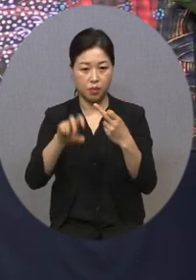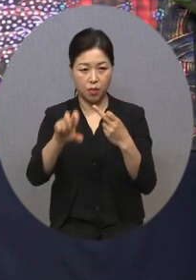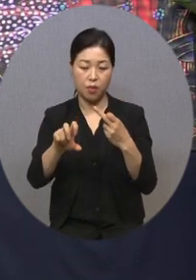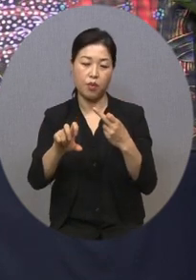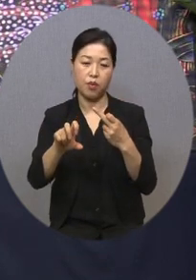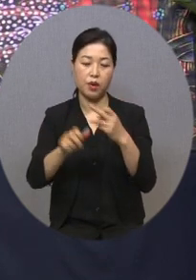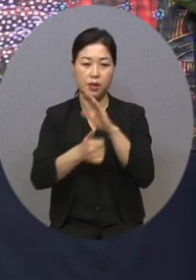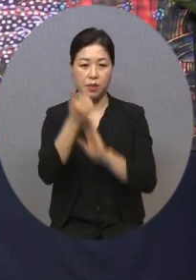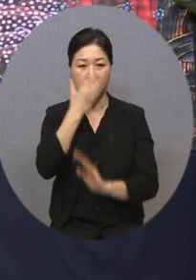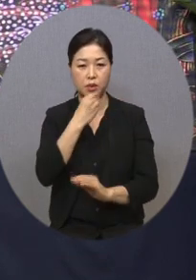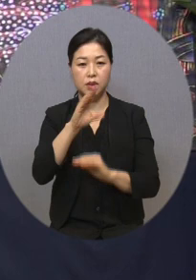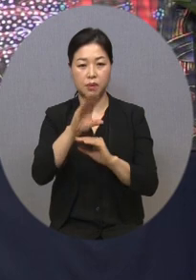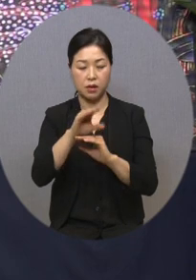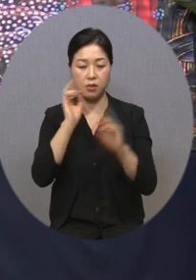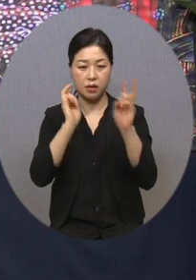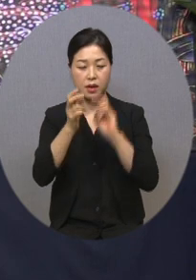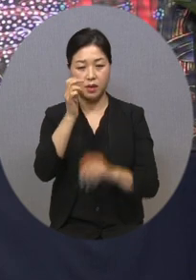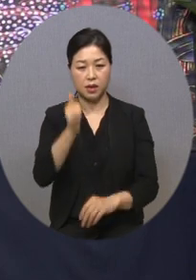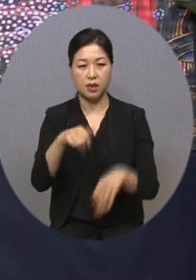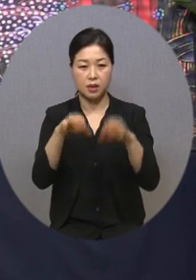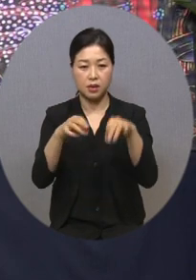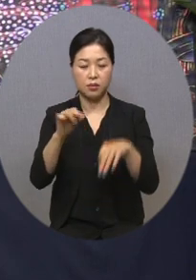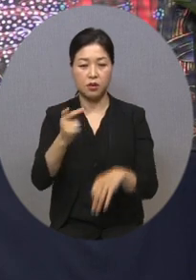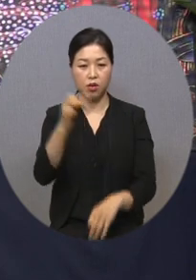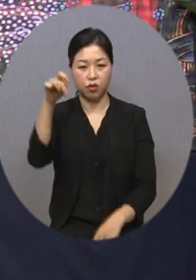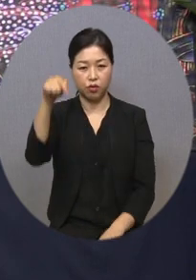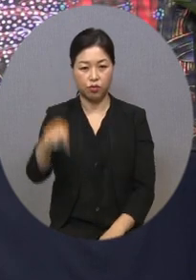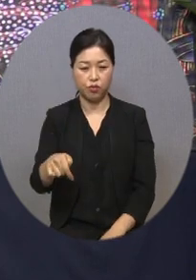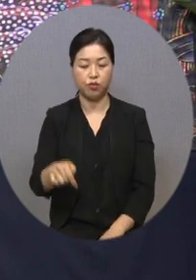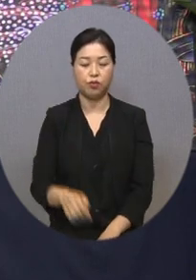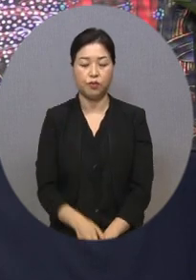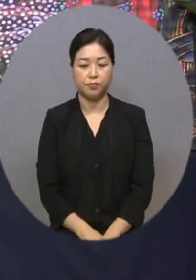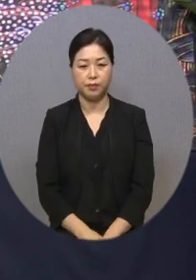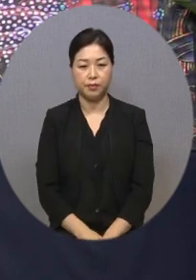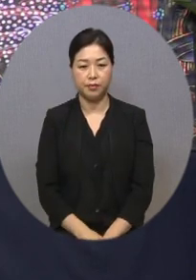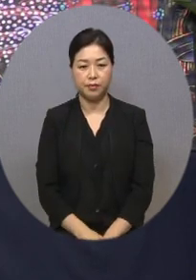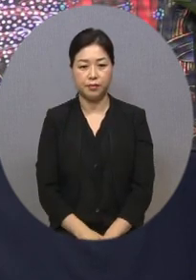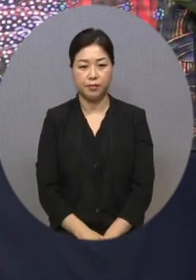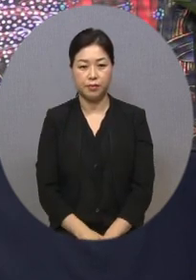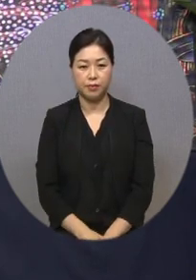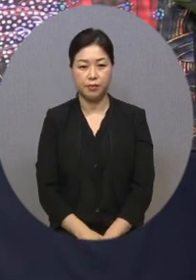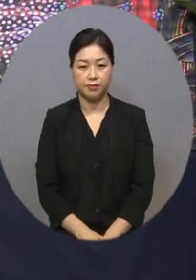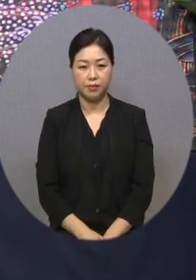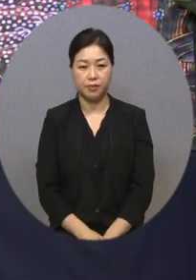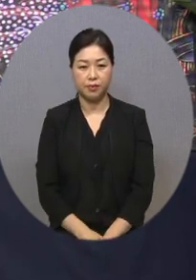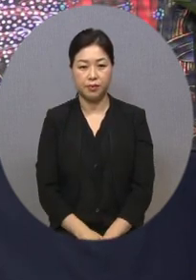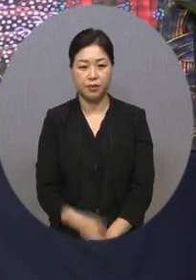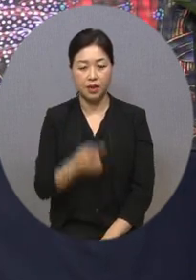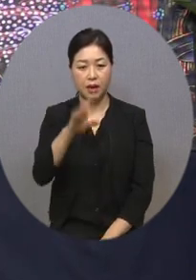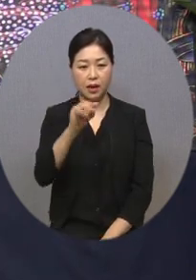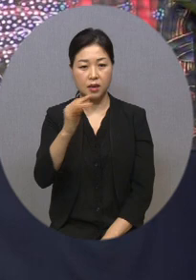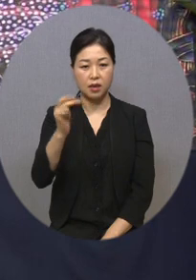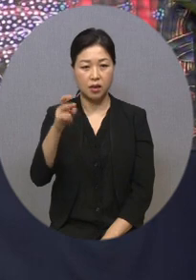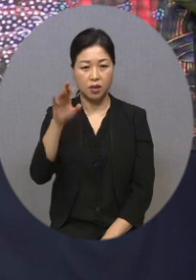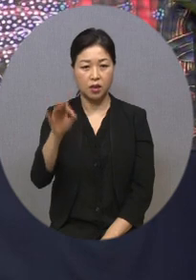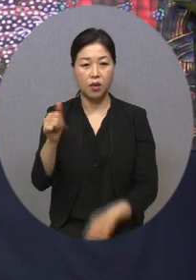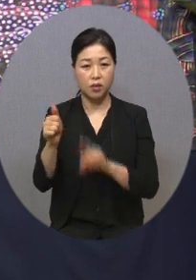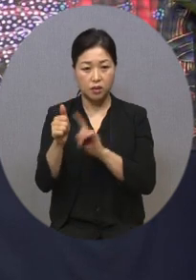25일 희망복지방송 사장 김선우. 강태효 학생은 지영이